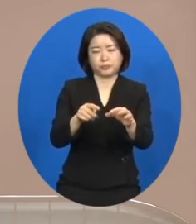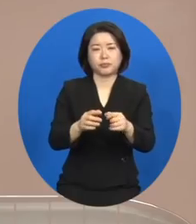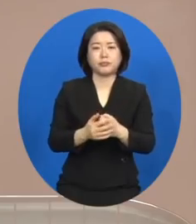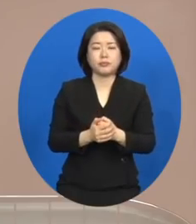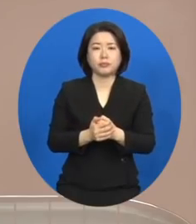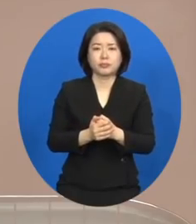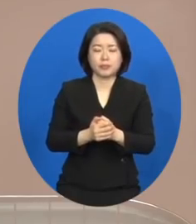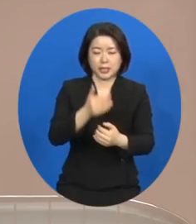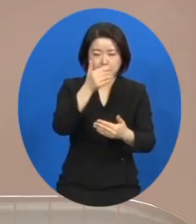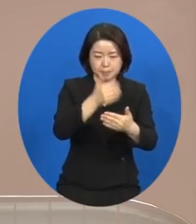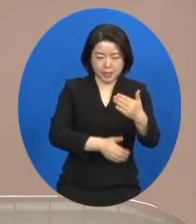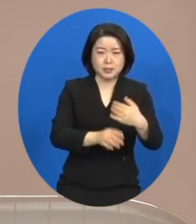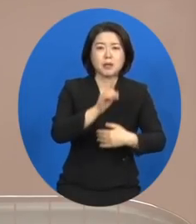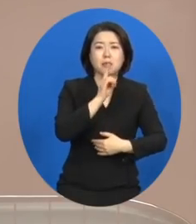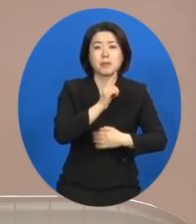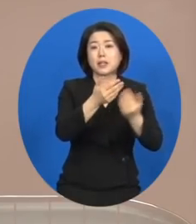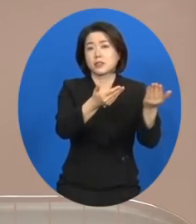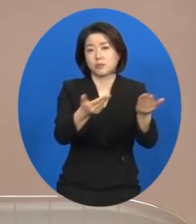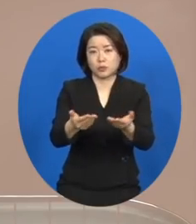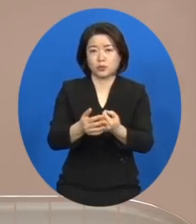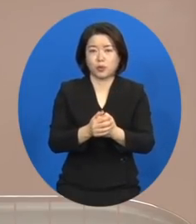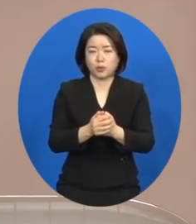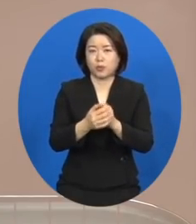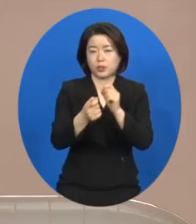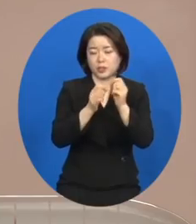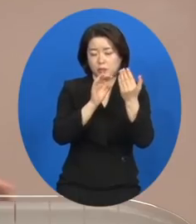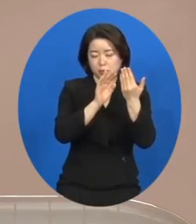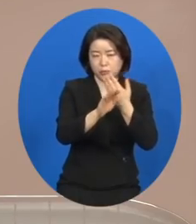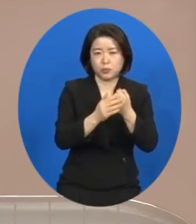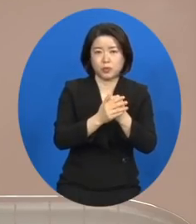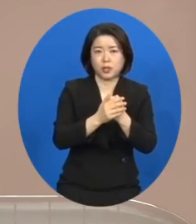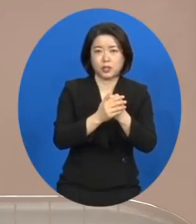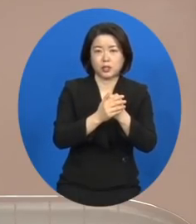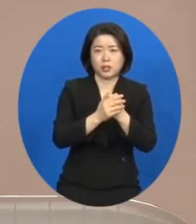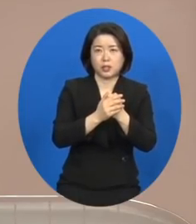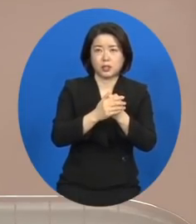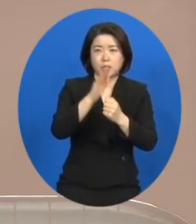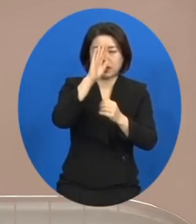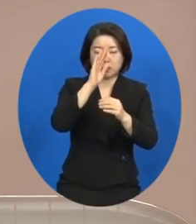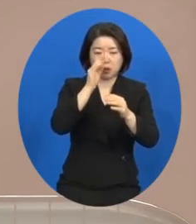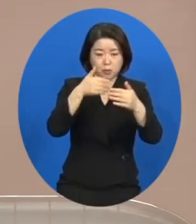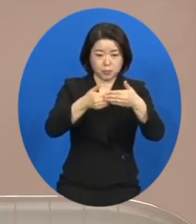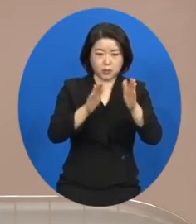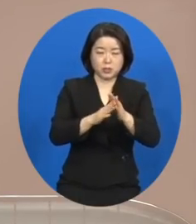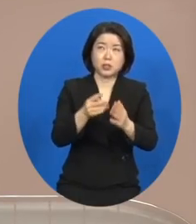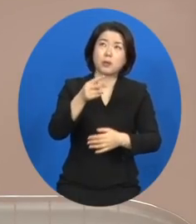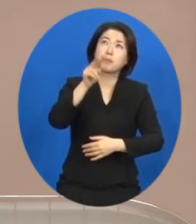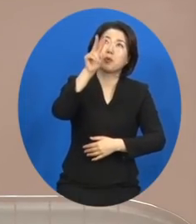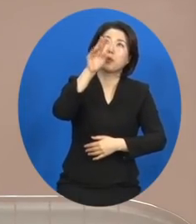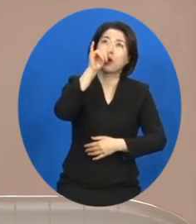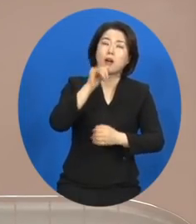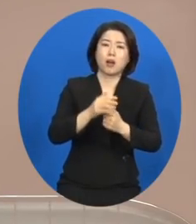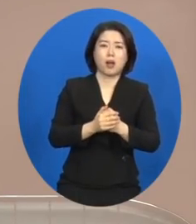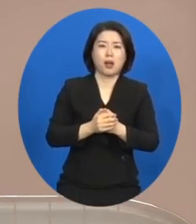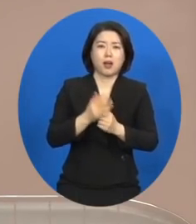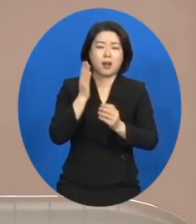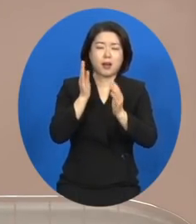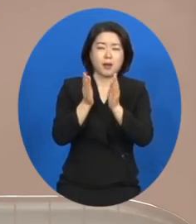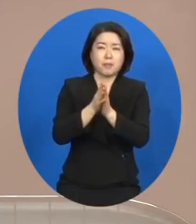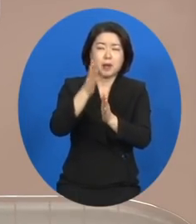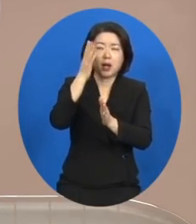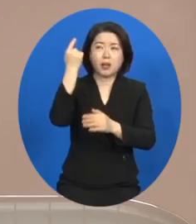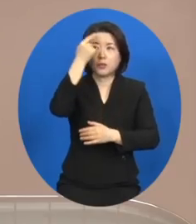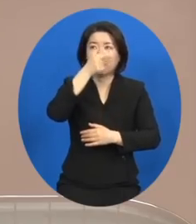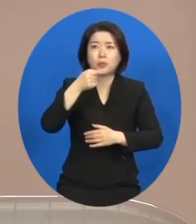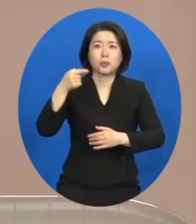그러면서 유언을 하셨어요. 그리고 잠시 뒤에 병실 천정을 딱 보시더니 빛난 얼굴로 두 손을 활짝